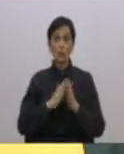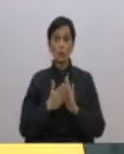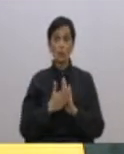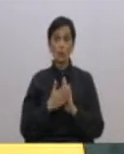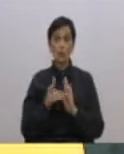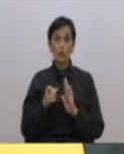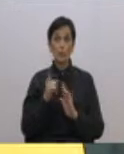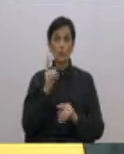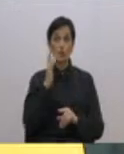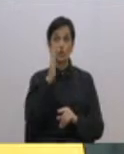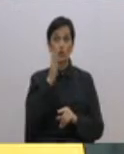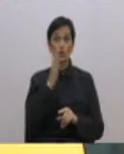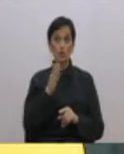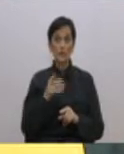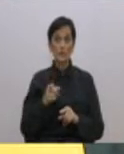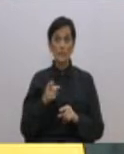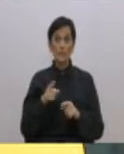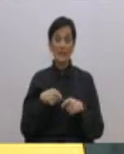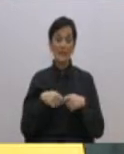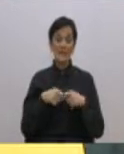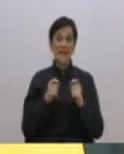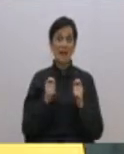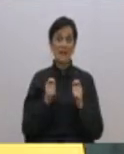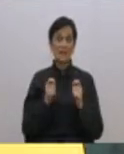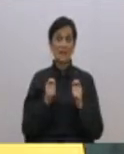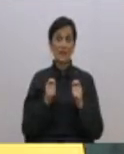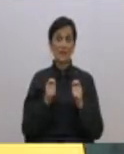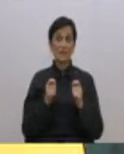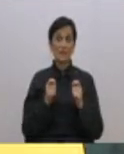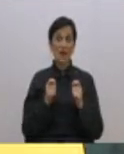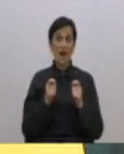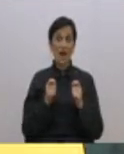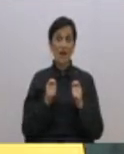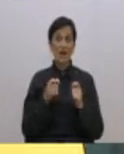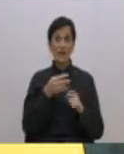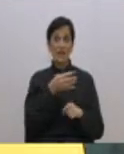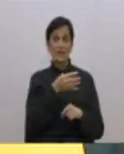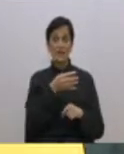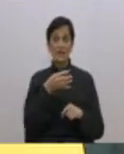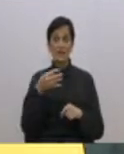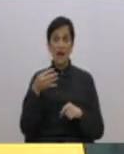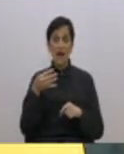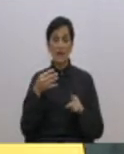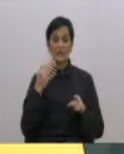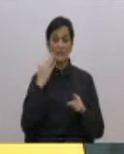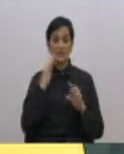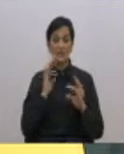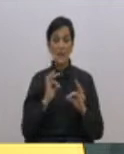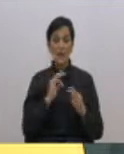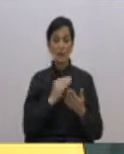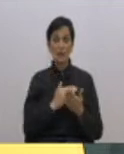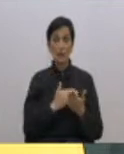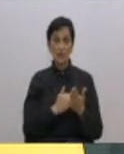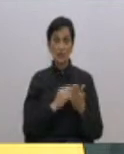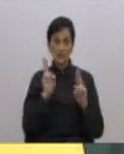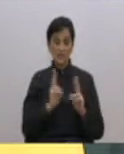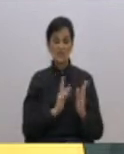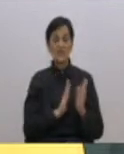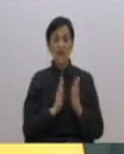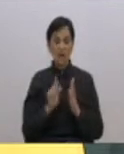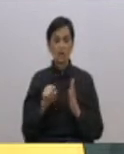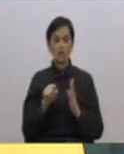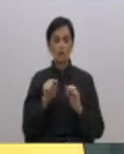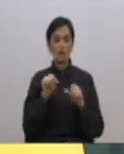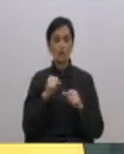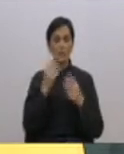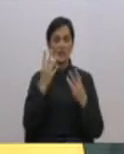მოხდება ასე ვთქვათ დარღვევა თვითონ დაწესებულების სამართლებრივი რეჟიმის და ზოგადად წესრიგის, აი აქ შეიძლება დადგეს